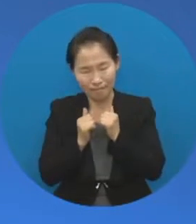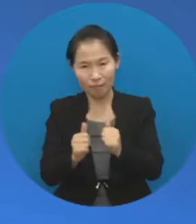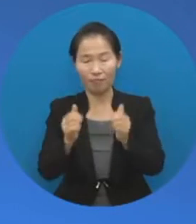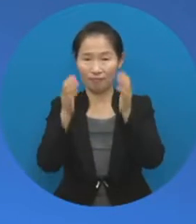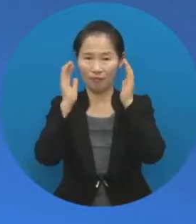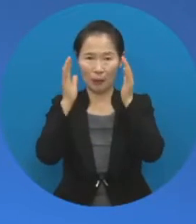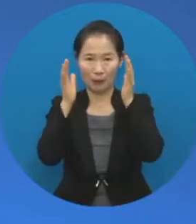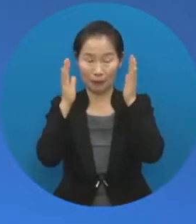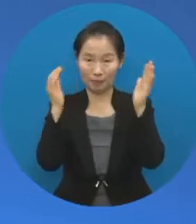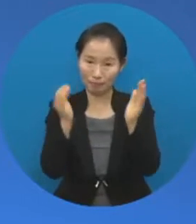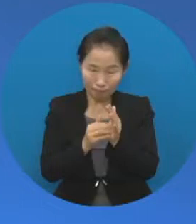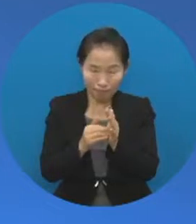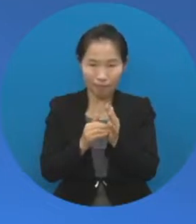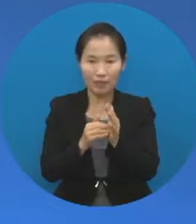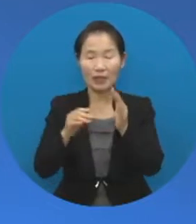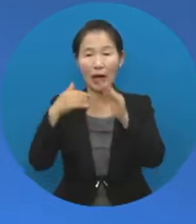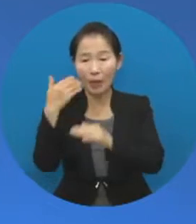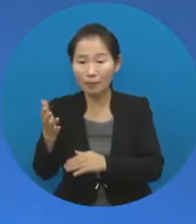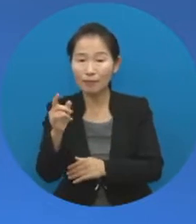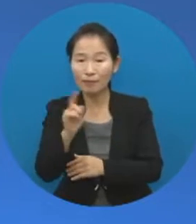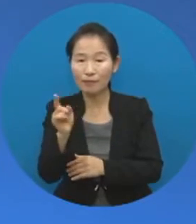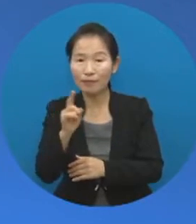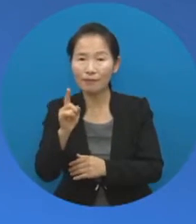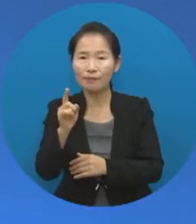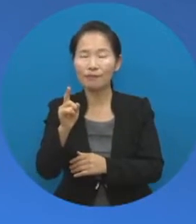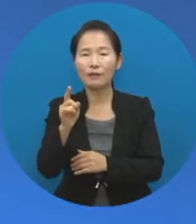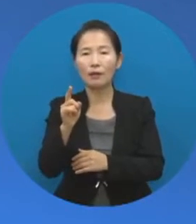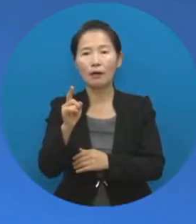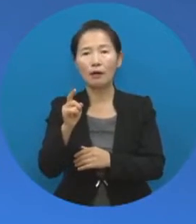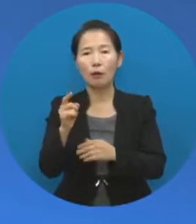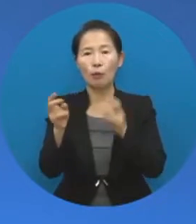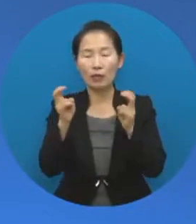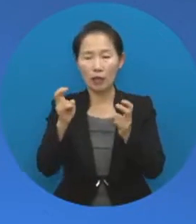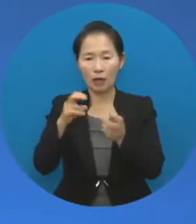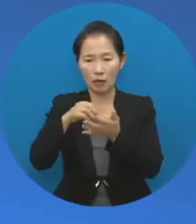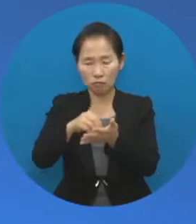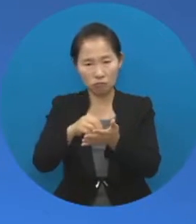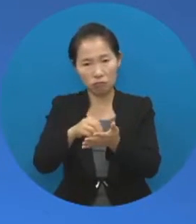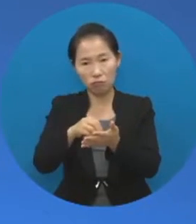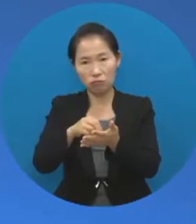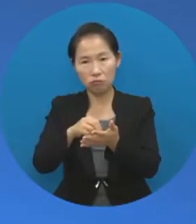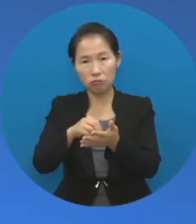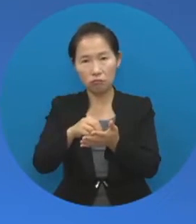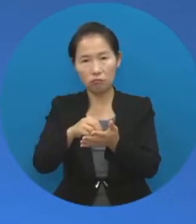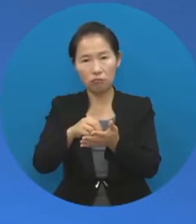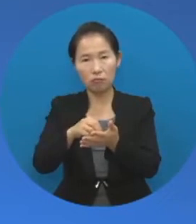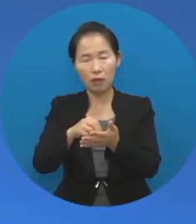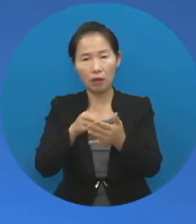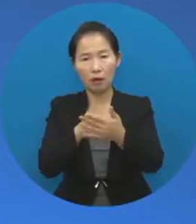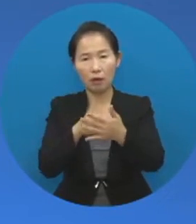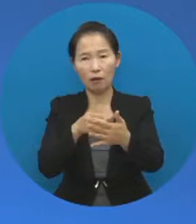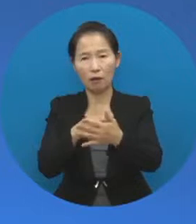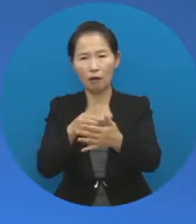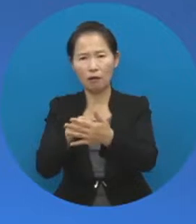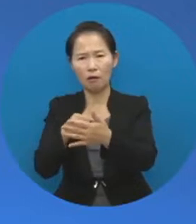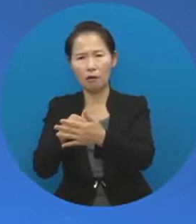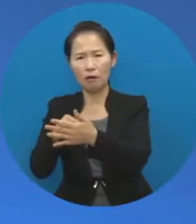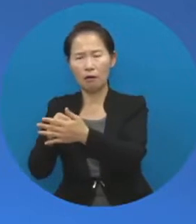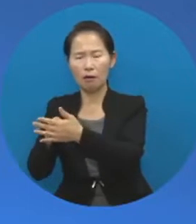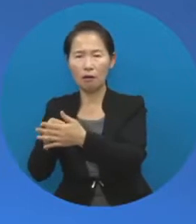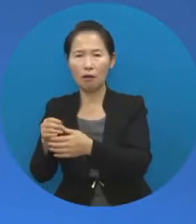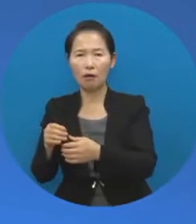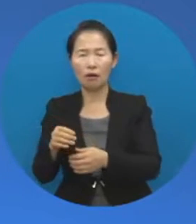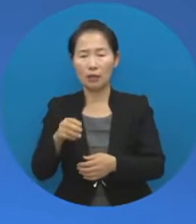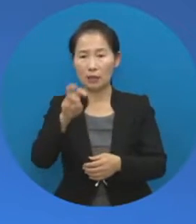공부했는데 아무도 저를 받아주는 회사가 없었어요. 제가